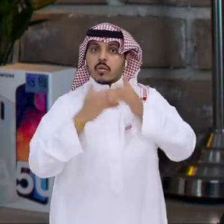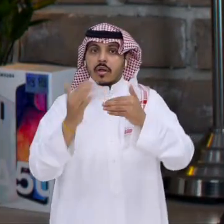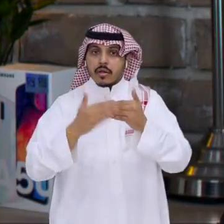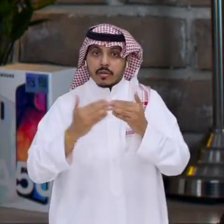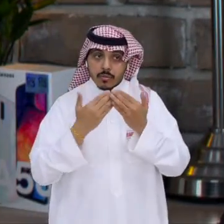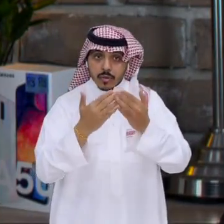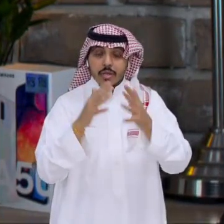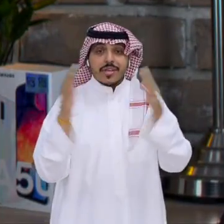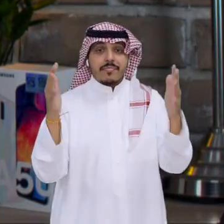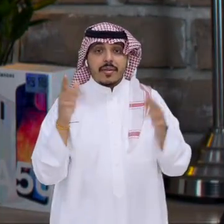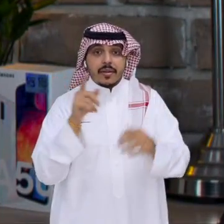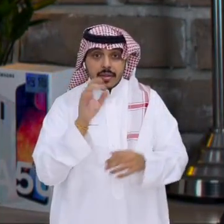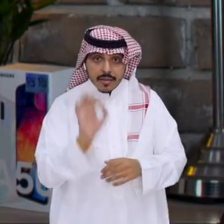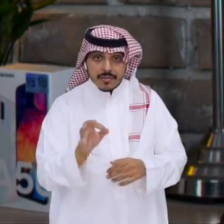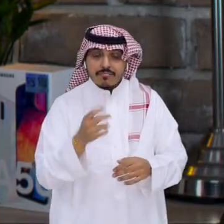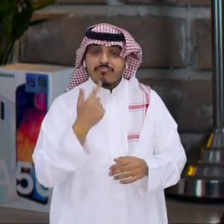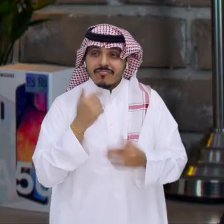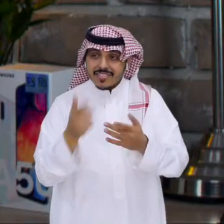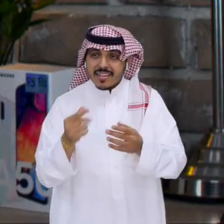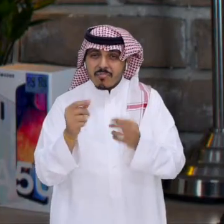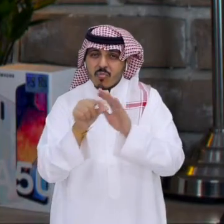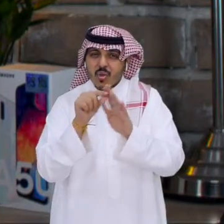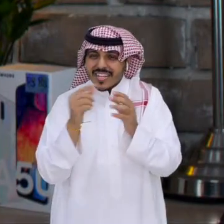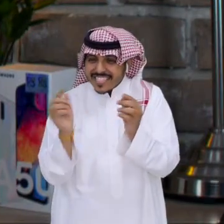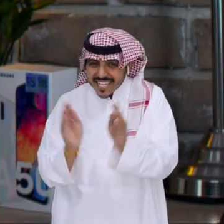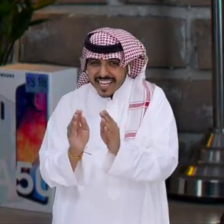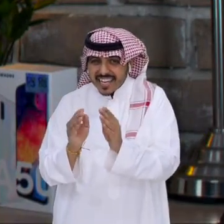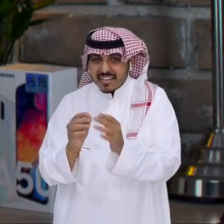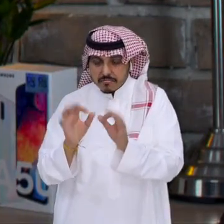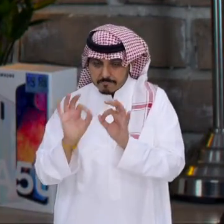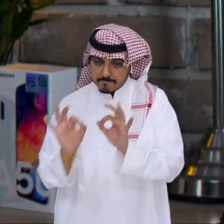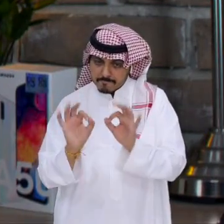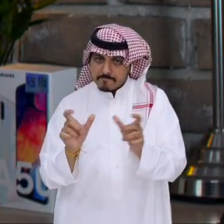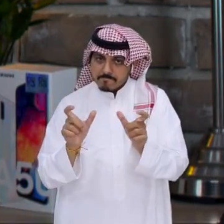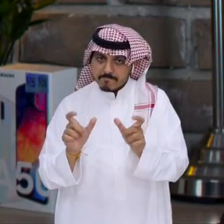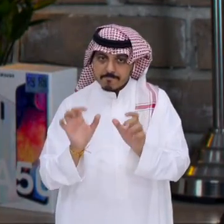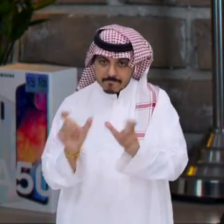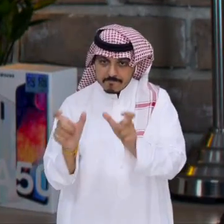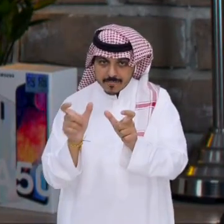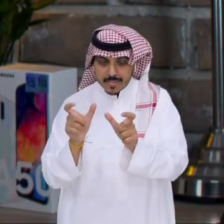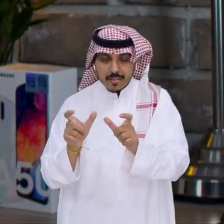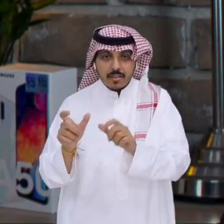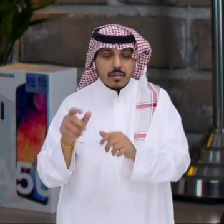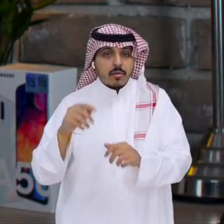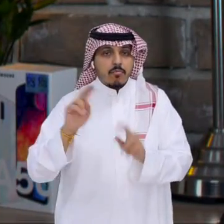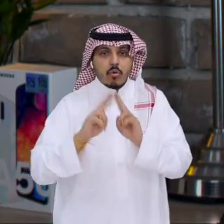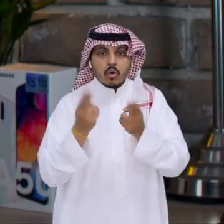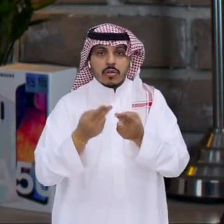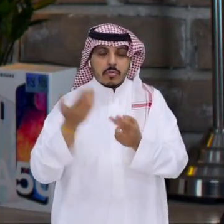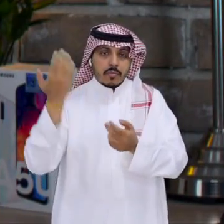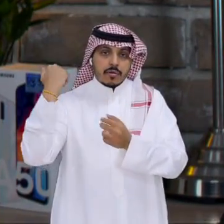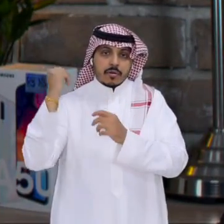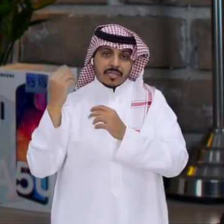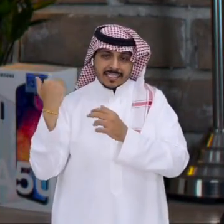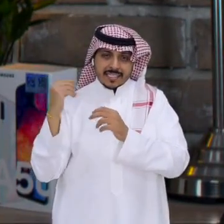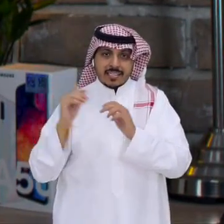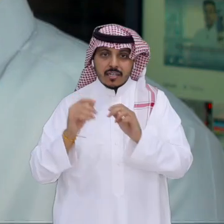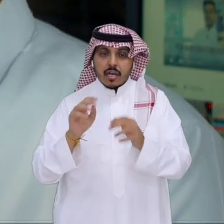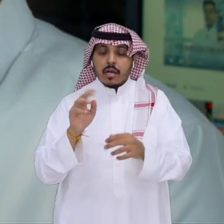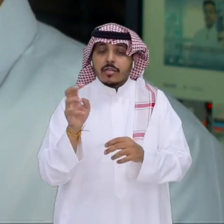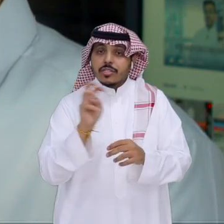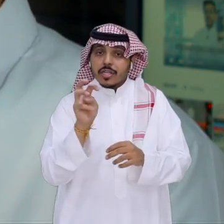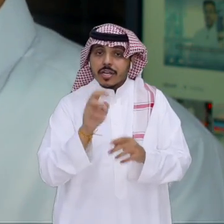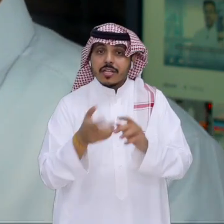تقدم خدمات جدا كبيره، نتمنى انهم كمان الاشياء هذه الصغيره تصير تضبط معاهم. ولو تلاحظوا اخر كم مؤتمر قاعدوا يخربوا علينا